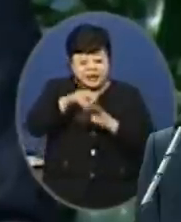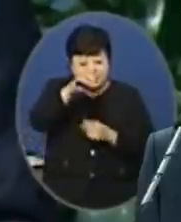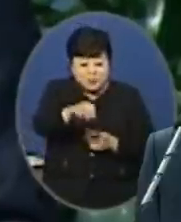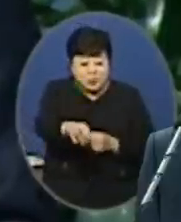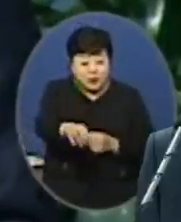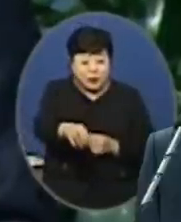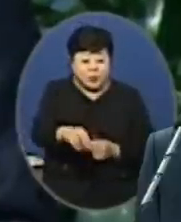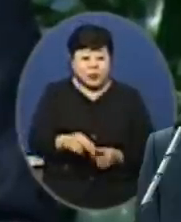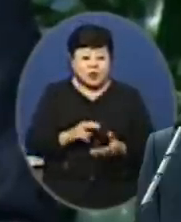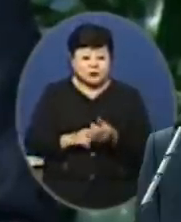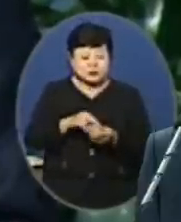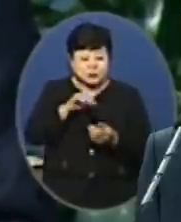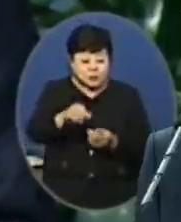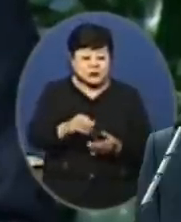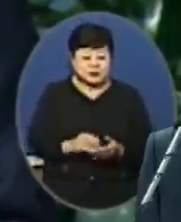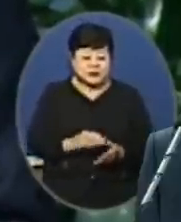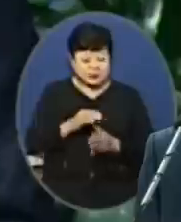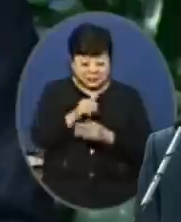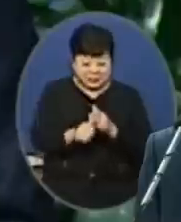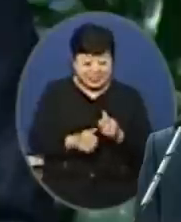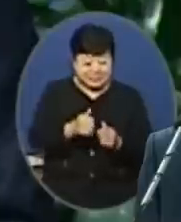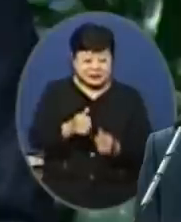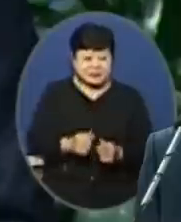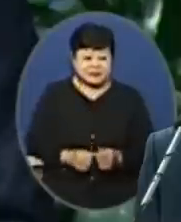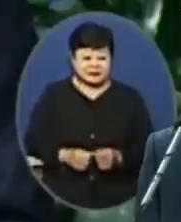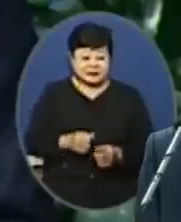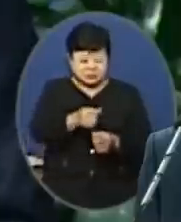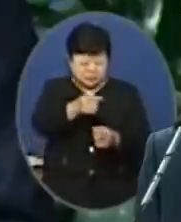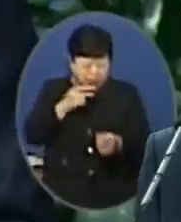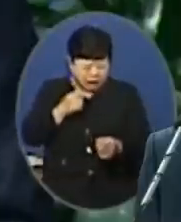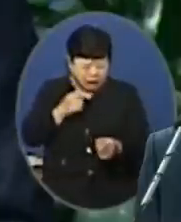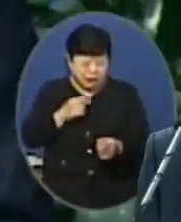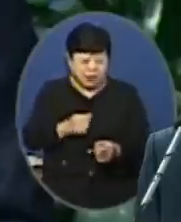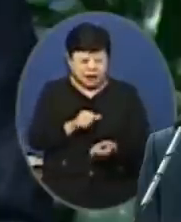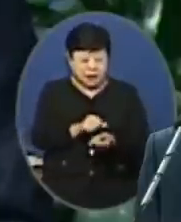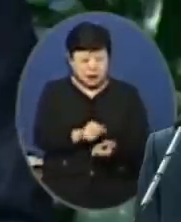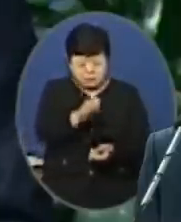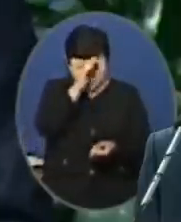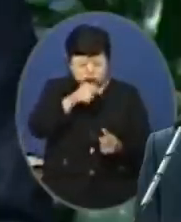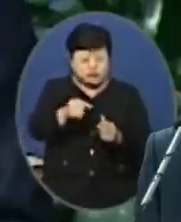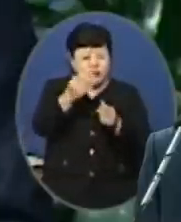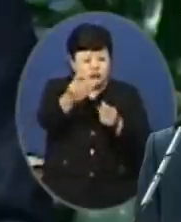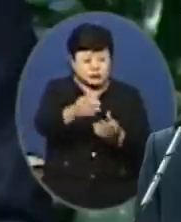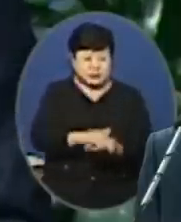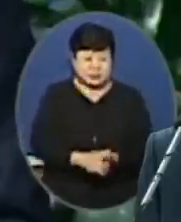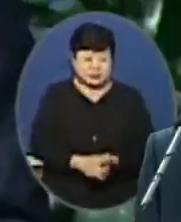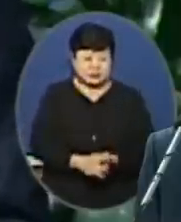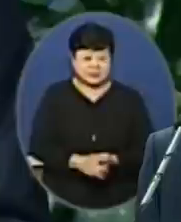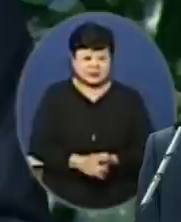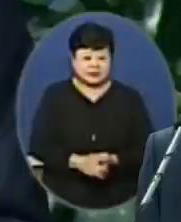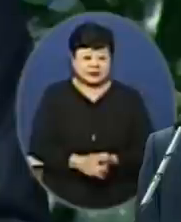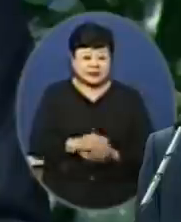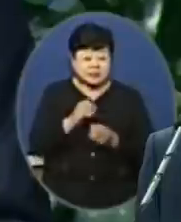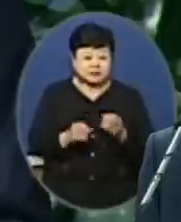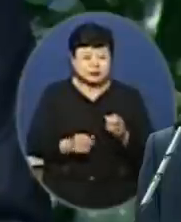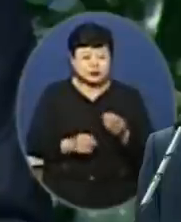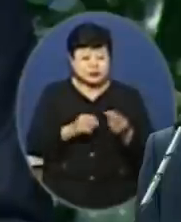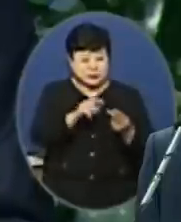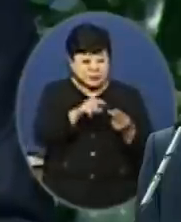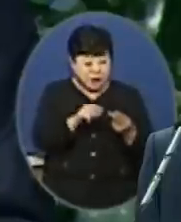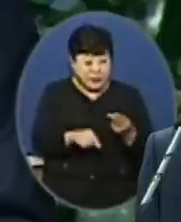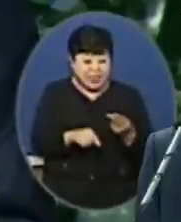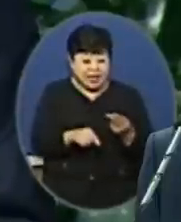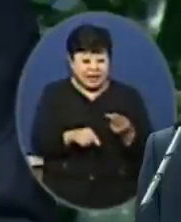피난처요 요새요 내가 예리하는 하나님으로 세상꾼의 올무에서와 극한 연병에서 건지신다고 말한 것입니다. 우리가 시편 91편에 보면